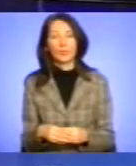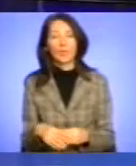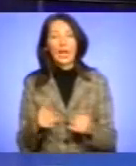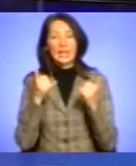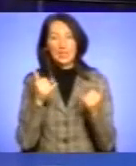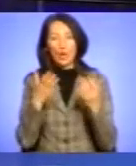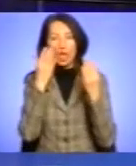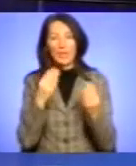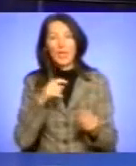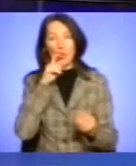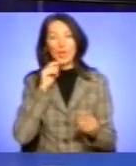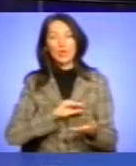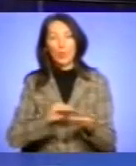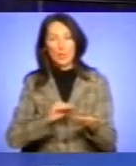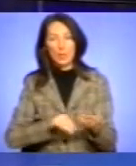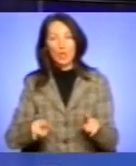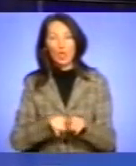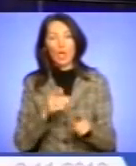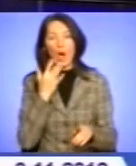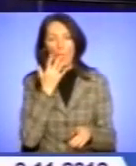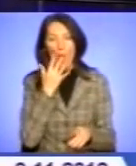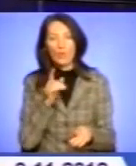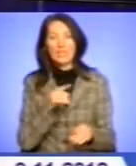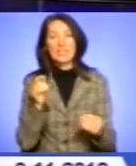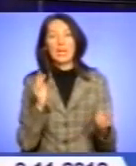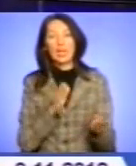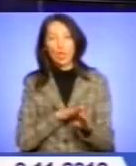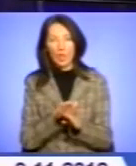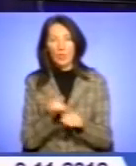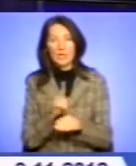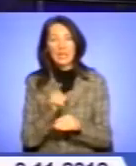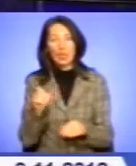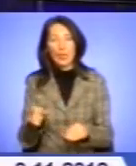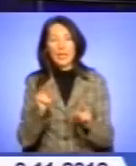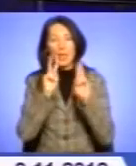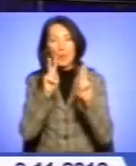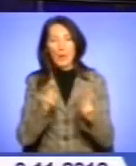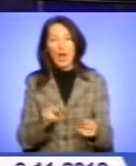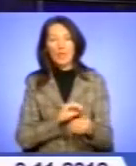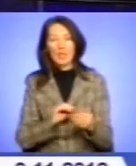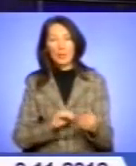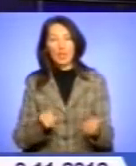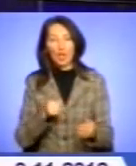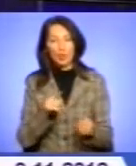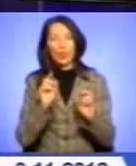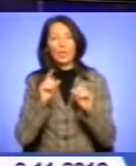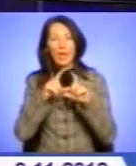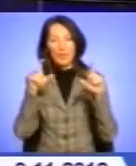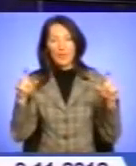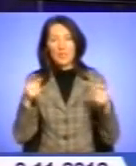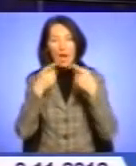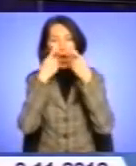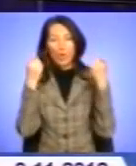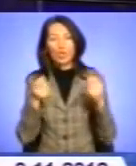Сьогодні день української писемності та мови. Чи дотримуються тернополяни правил написання? І чому на вивісках та оголошеннях